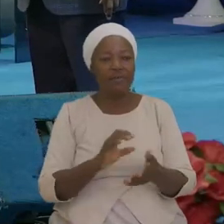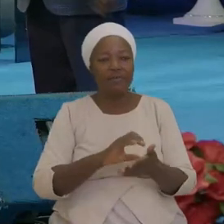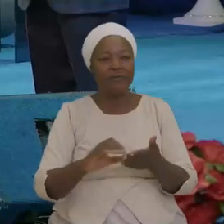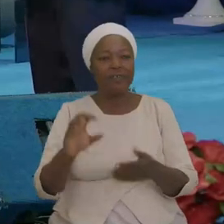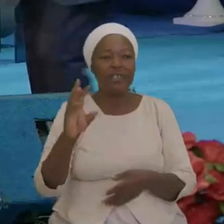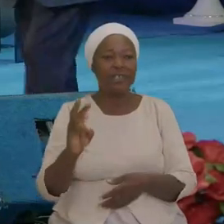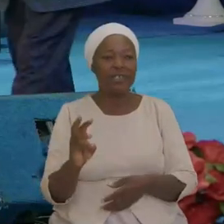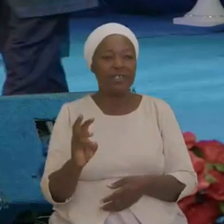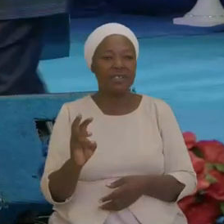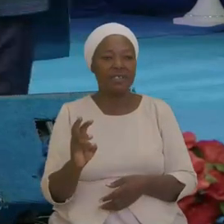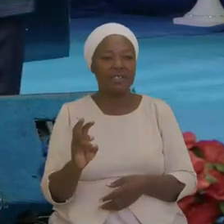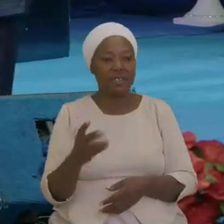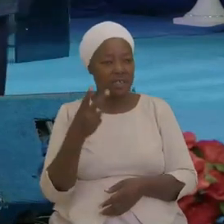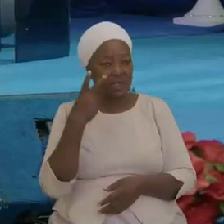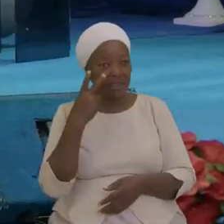verset 6,